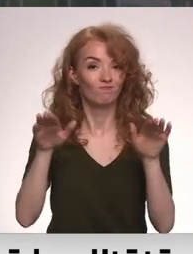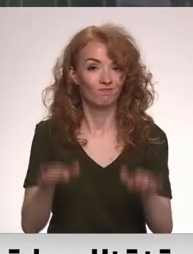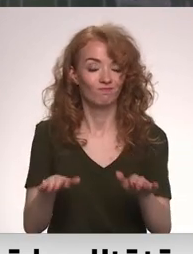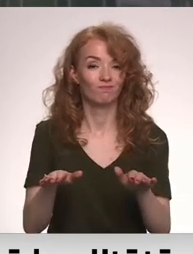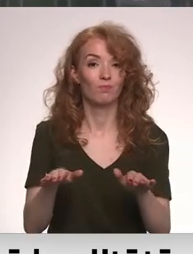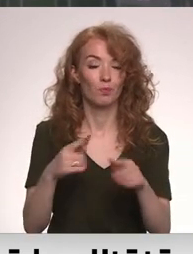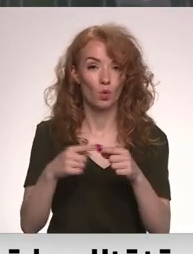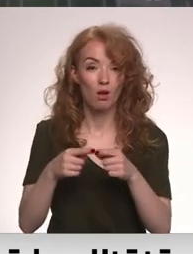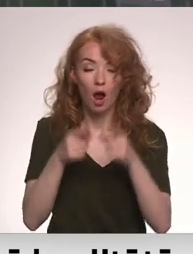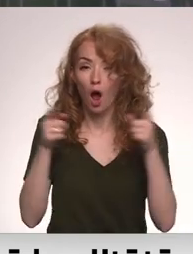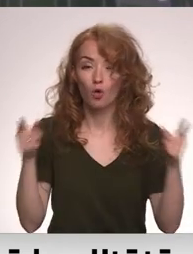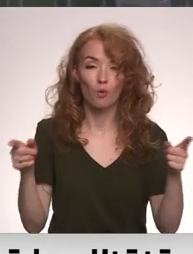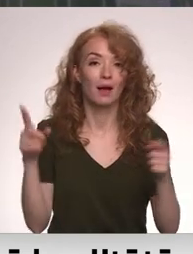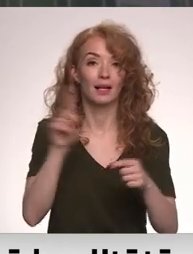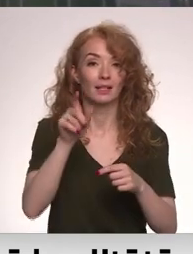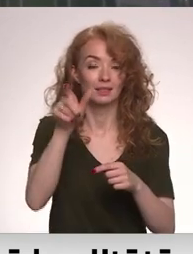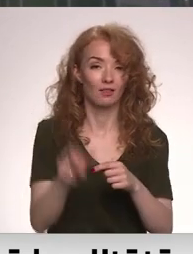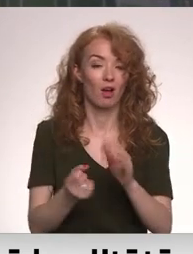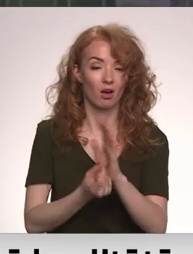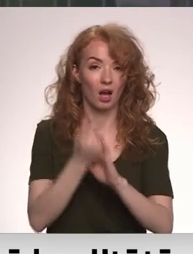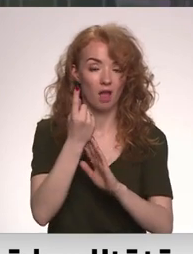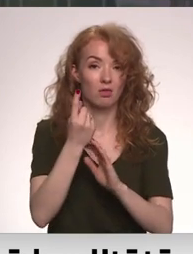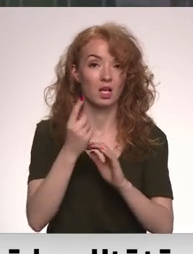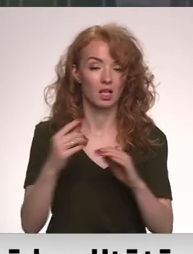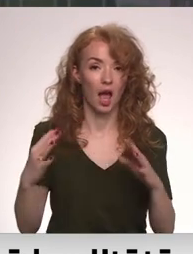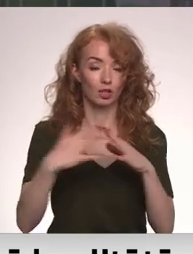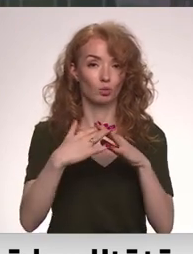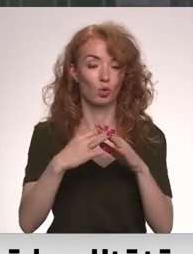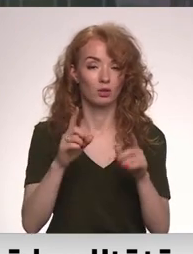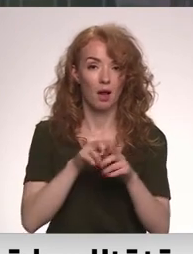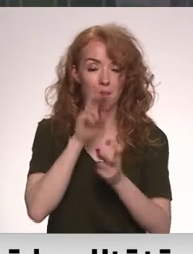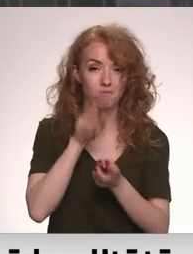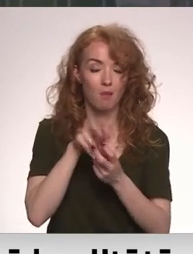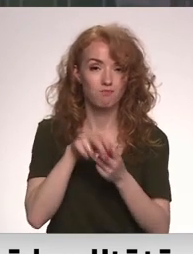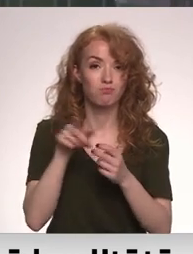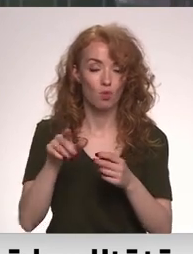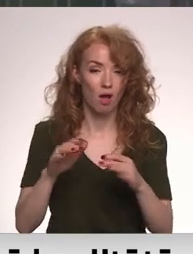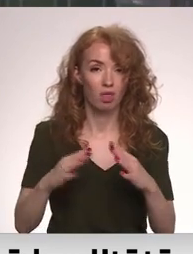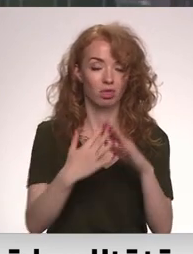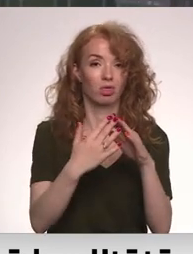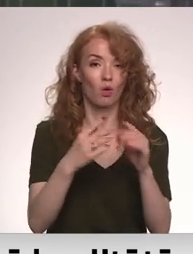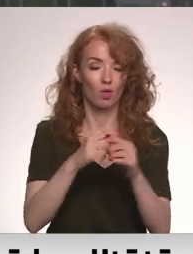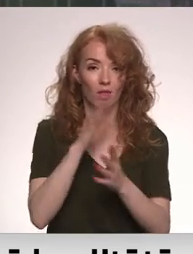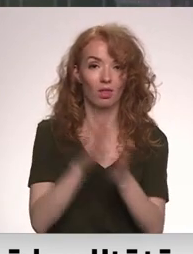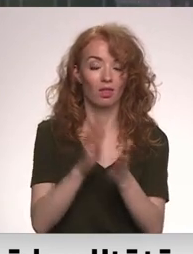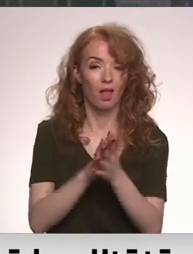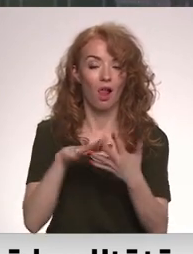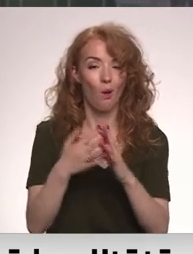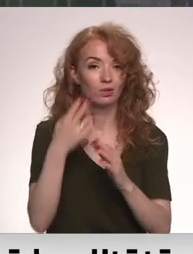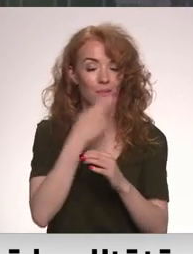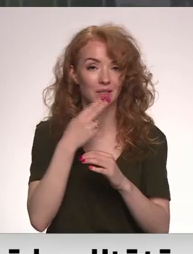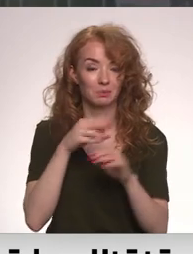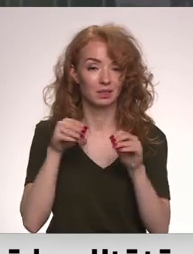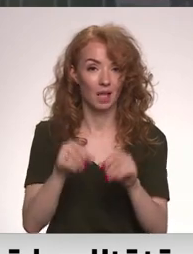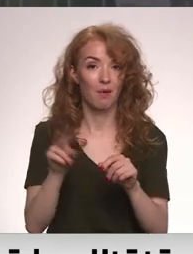Visā tās garumā ir cilvēku radīta aizsprosti, bebru dambi un piesārņojums no lauksaimniecības zemēm,